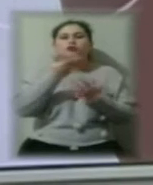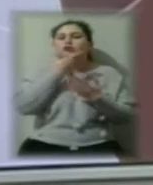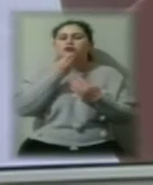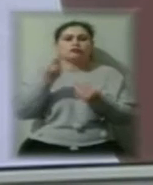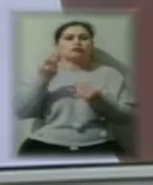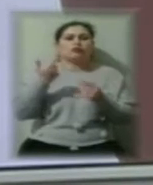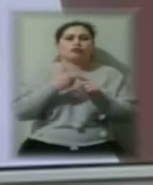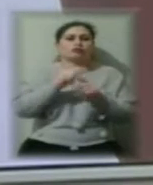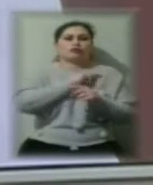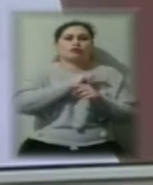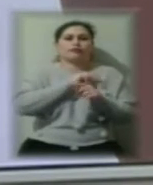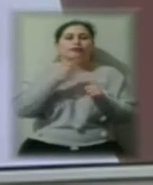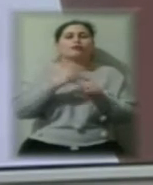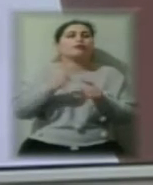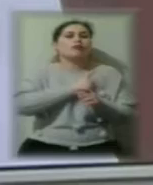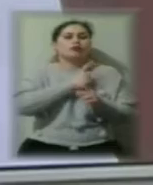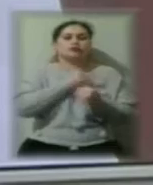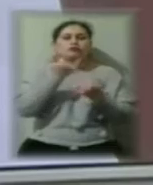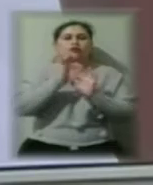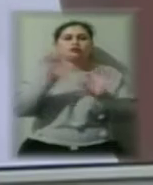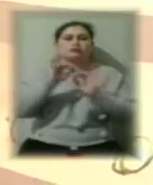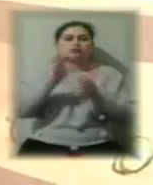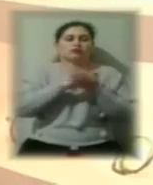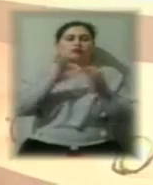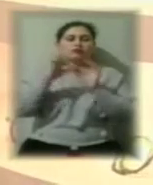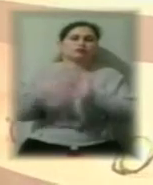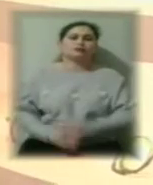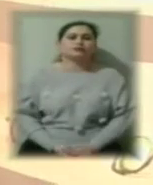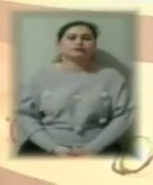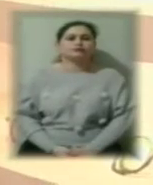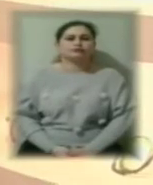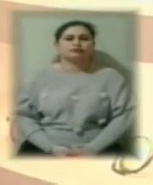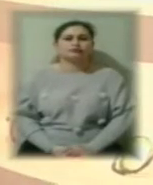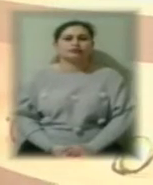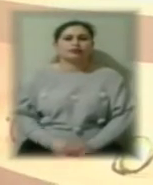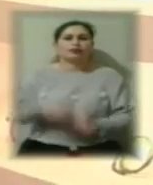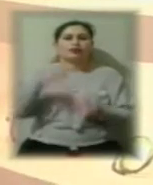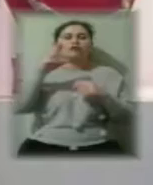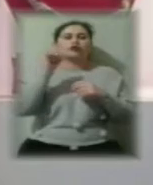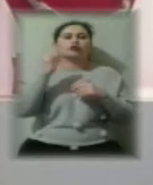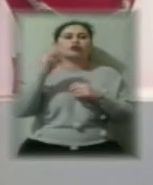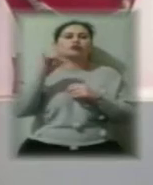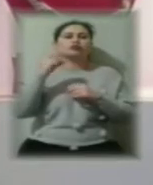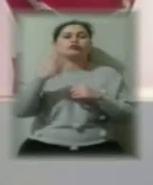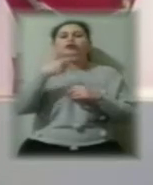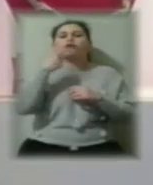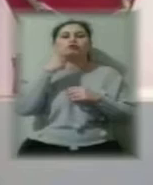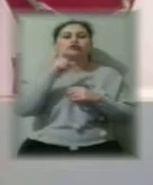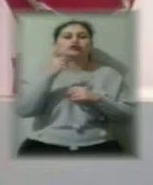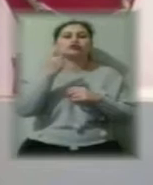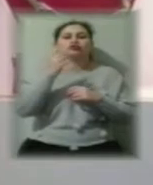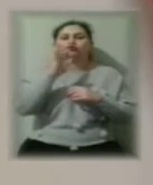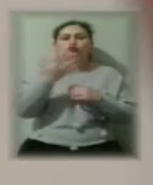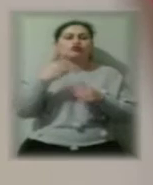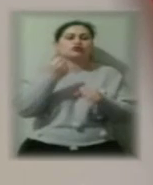іншого сама майстриня сьогодні розказала нашим кореспондентам. Вікторія Мусьєнко говорить, що понад 4 роки створює прикраси для